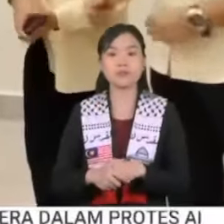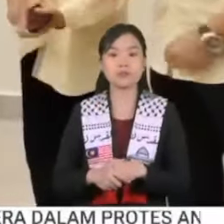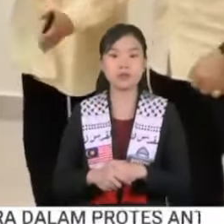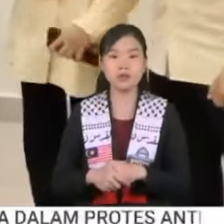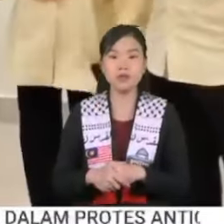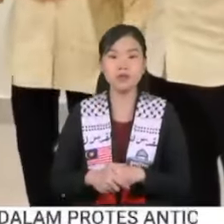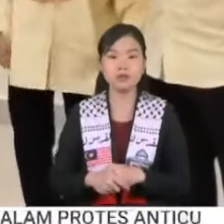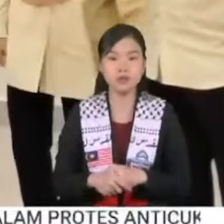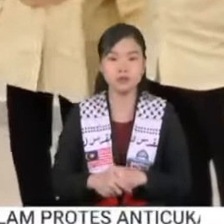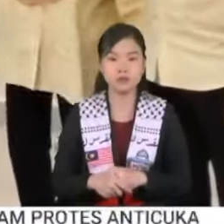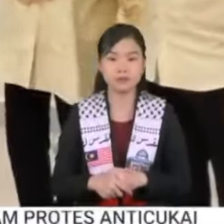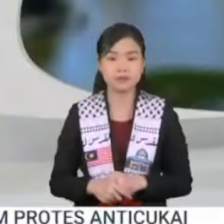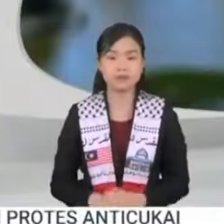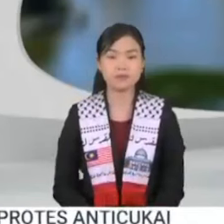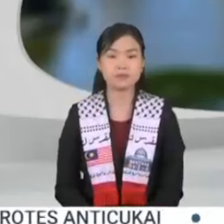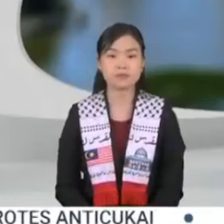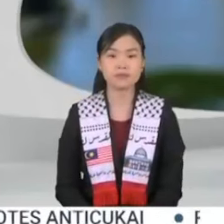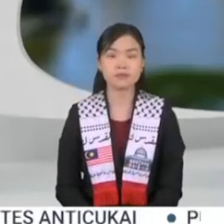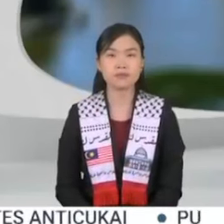Nata Linggi.